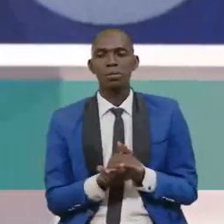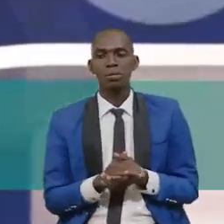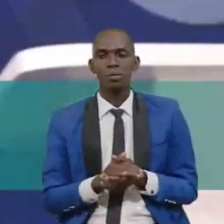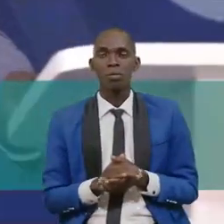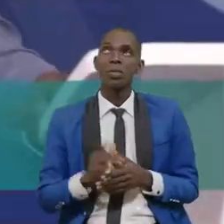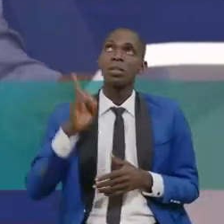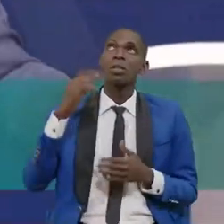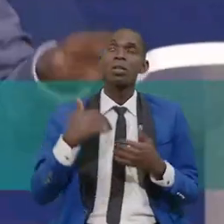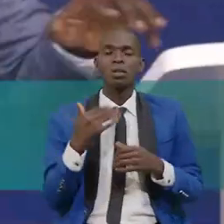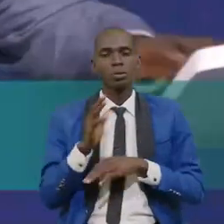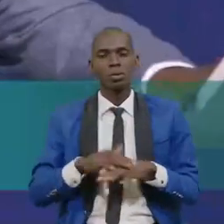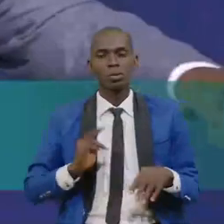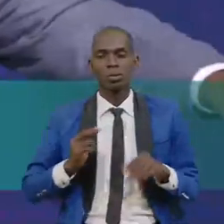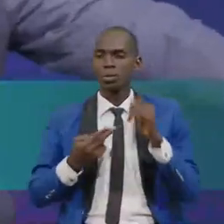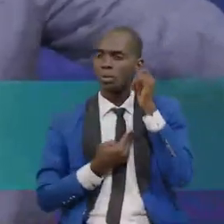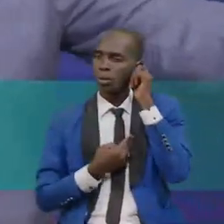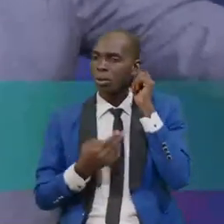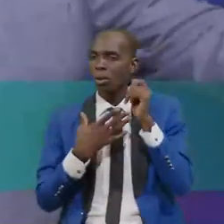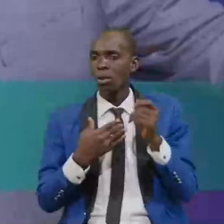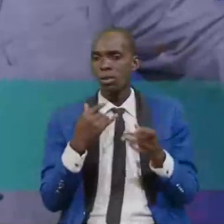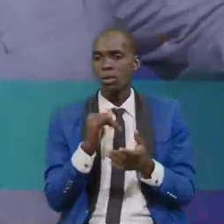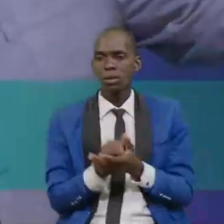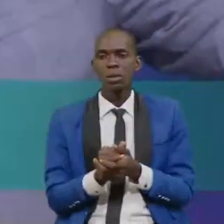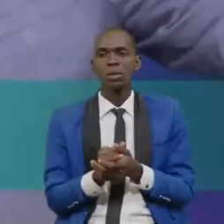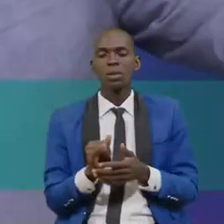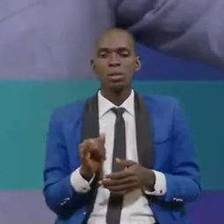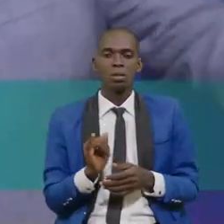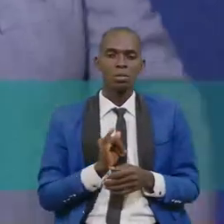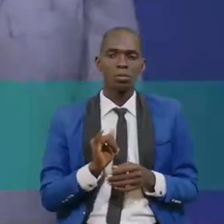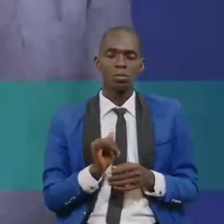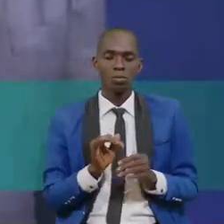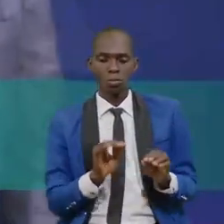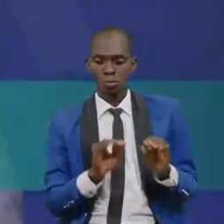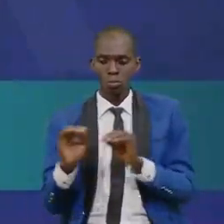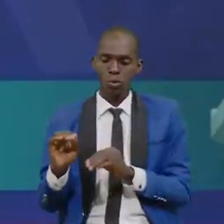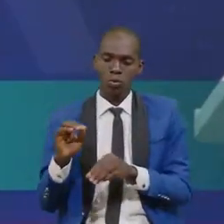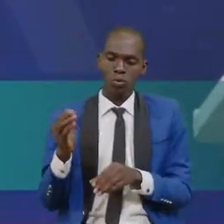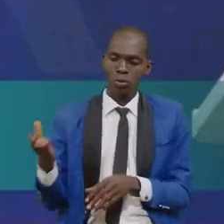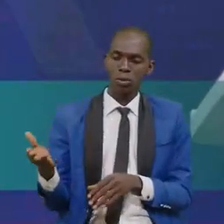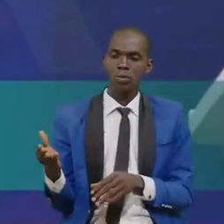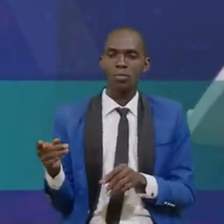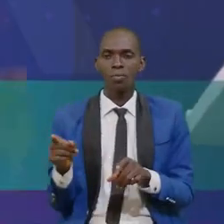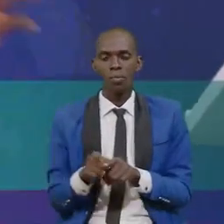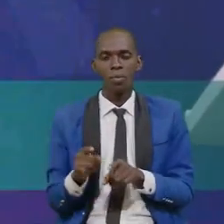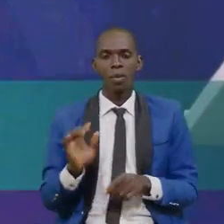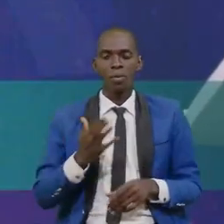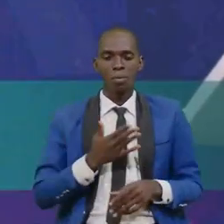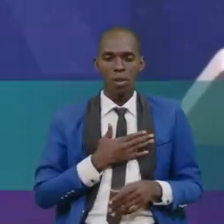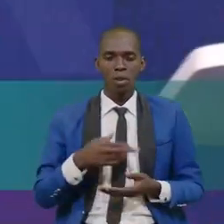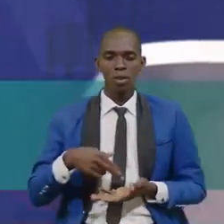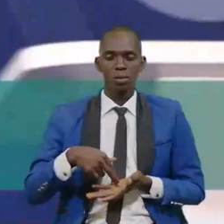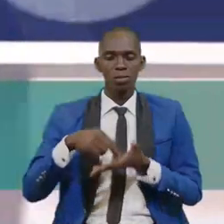Il nous a appelés et il dit, je m'en vais, je vous mets là comme mes